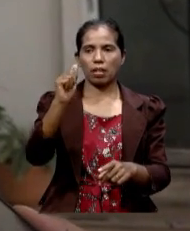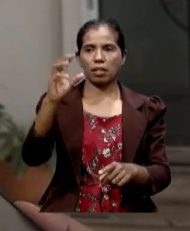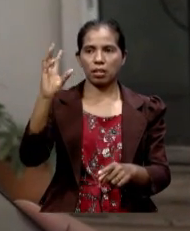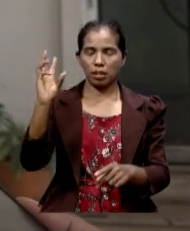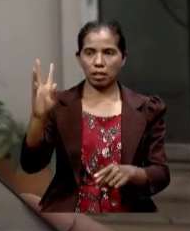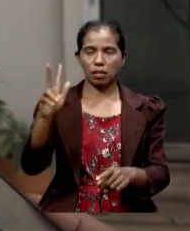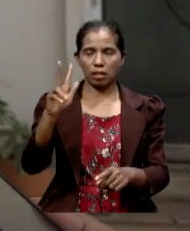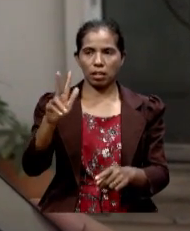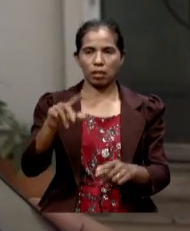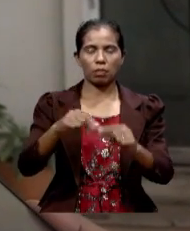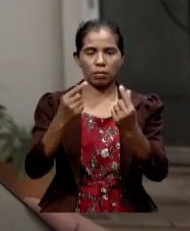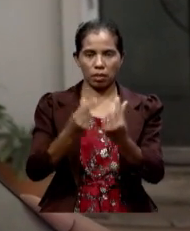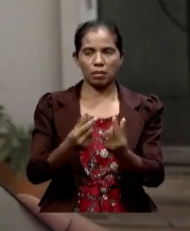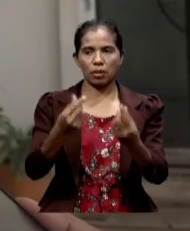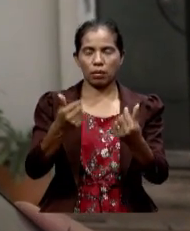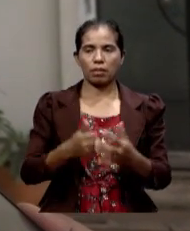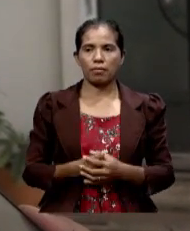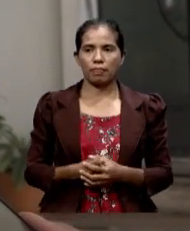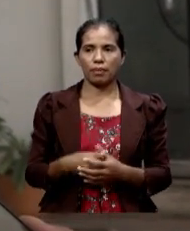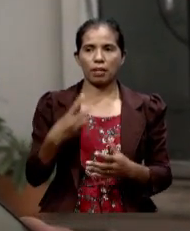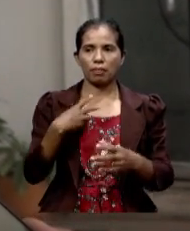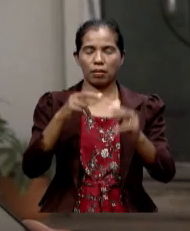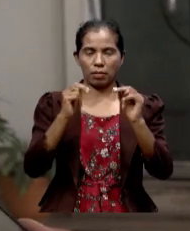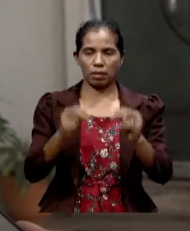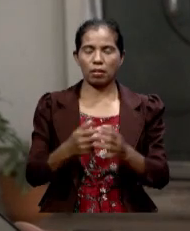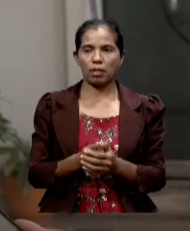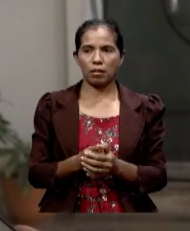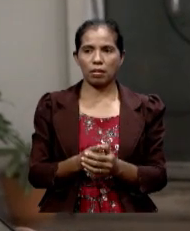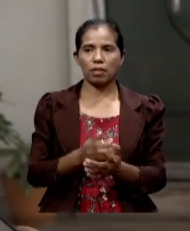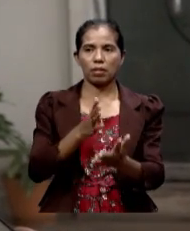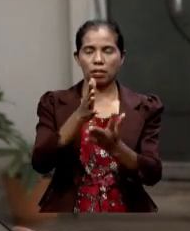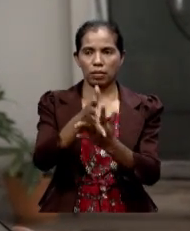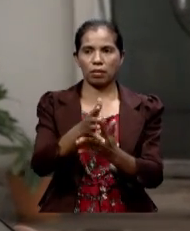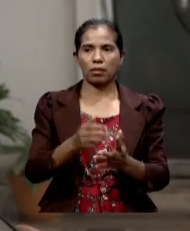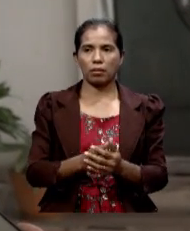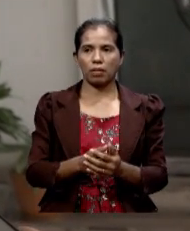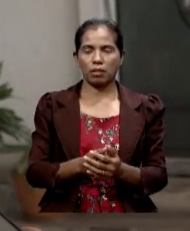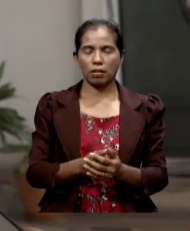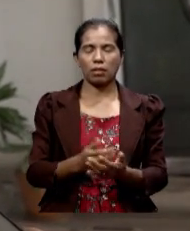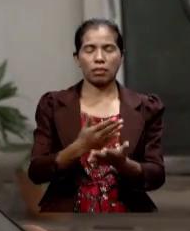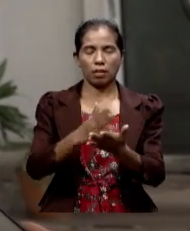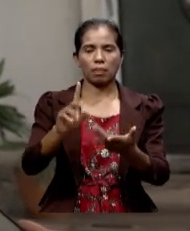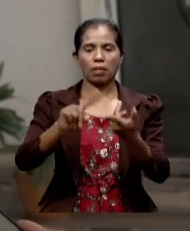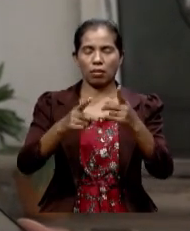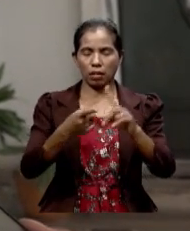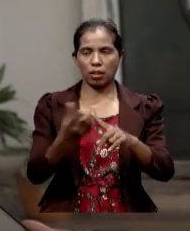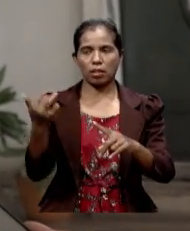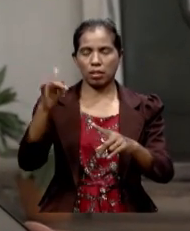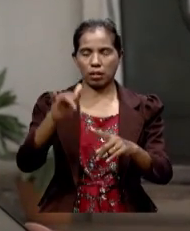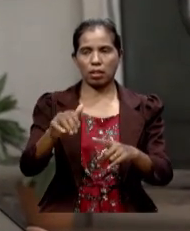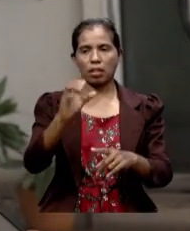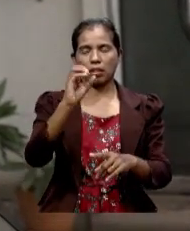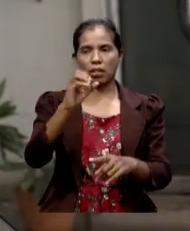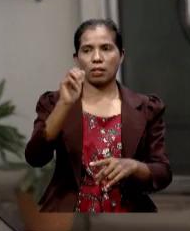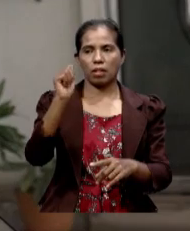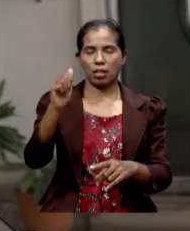limited entah kami tengke beri apa ikan ini sukses entah kami tengke pak atu tang balu bah kami maluk ini be ke zero atres ansa